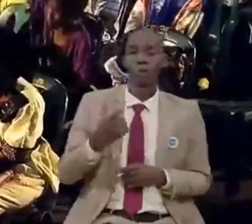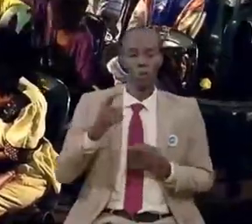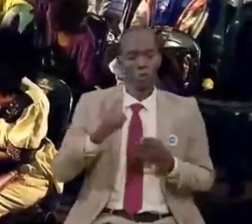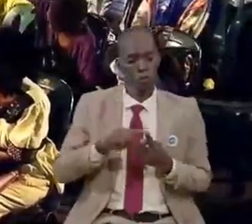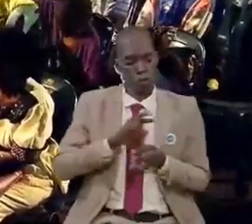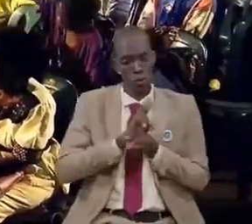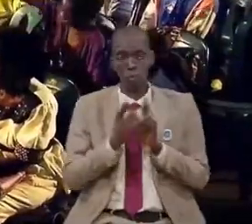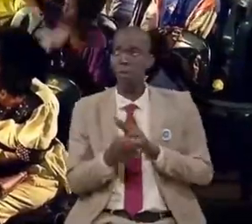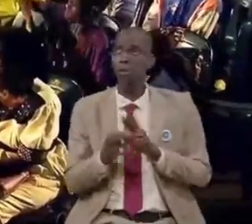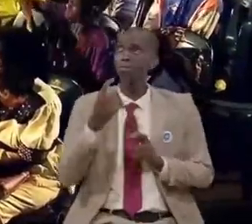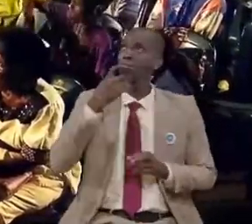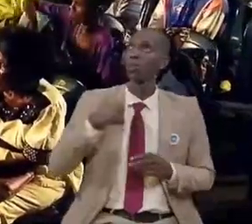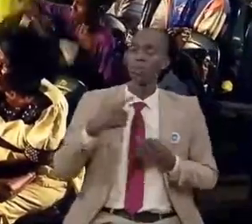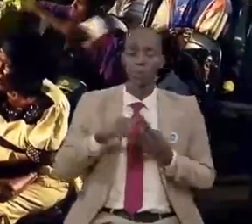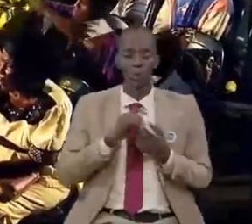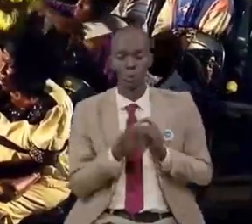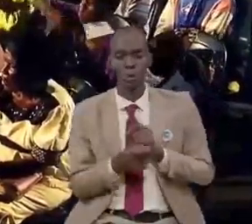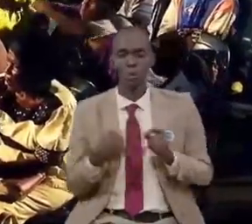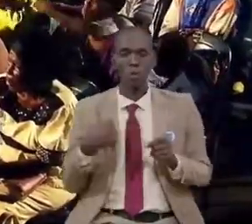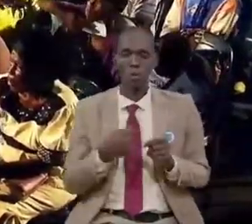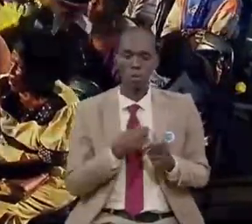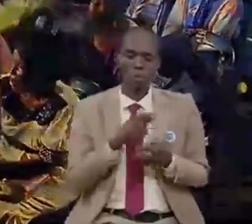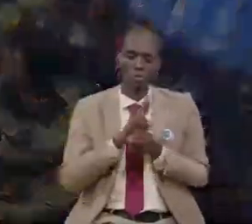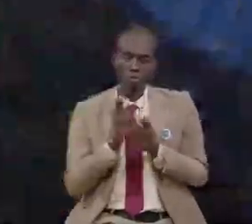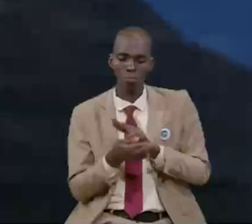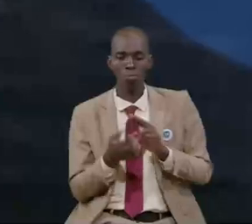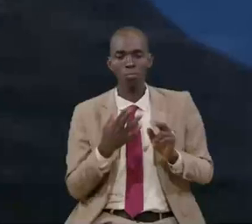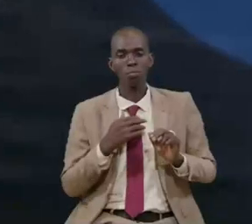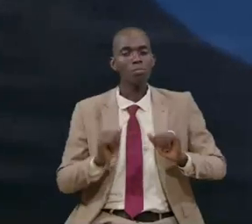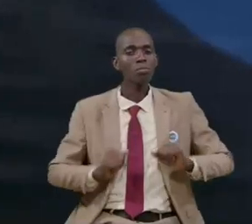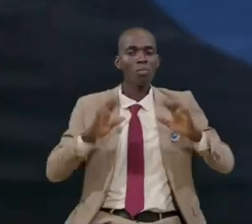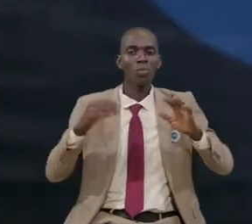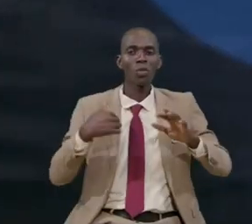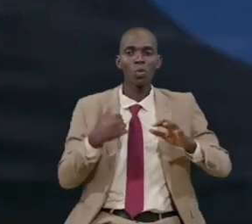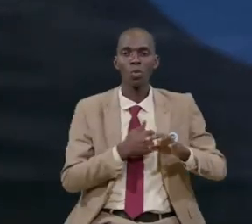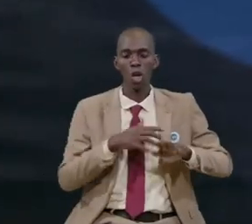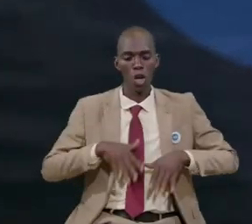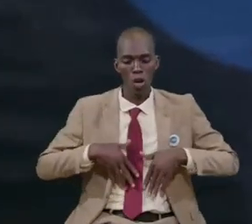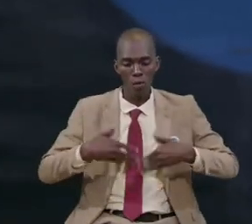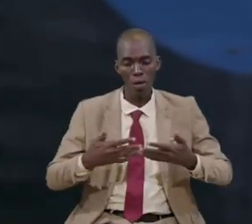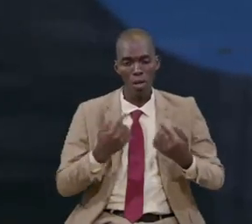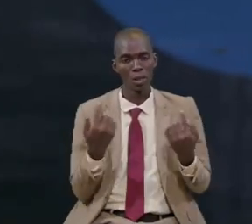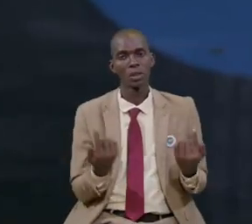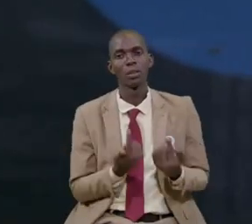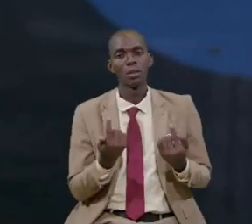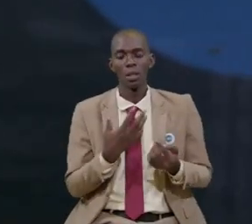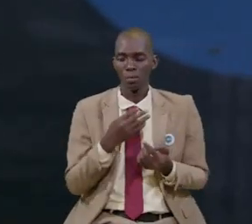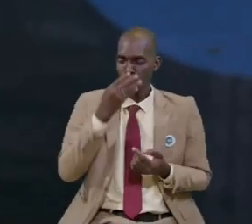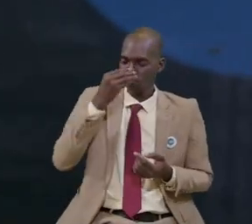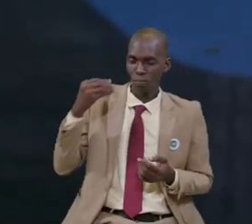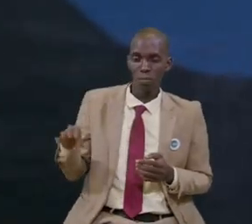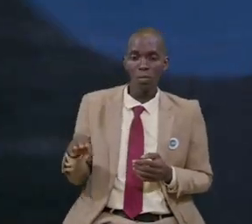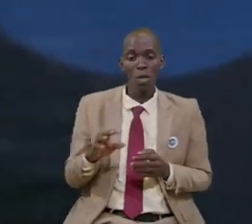lorsqu'il dit de nous repentir, de changer, on se repent, on confesse les péchés, on les délaisse. La confession,